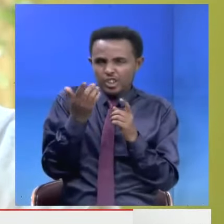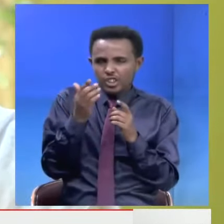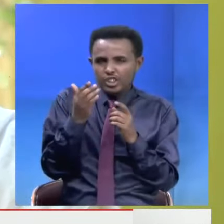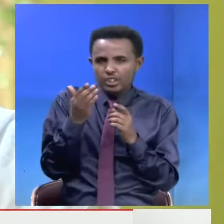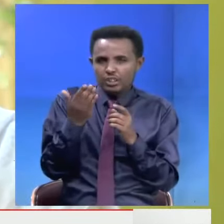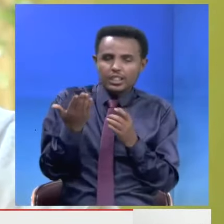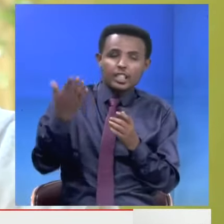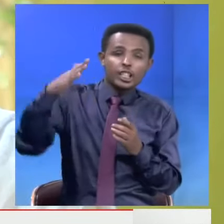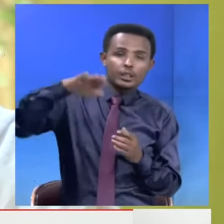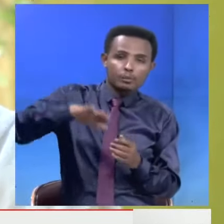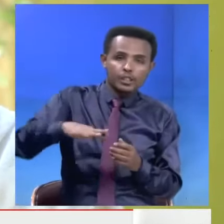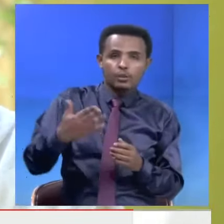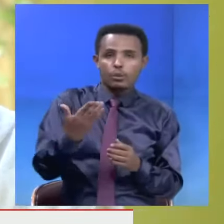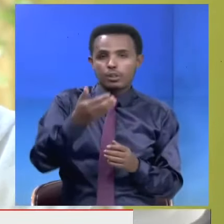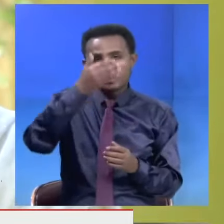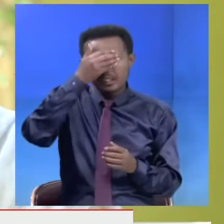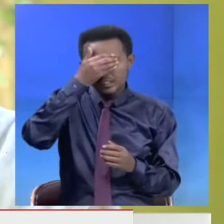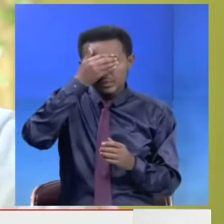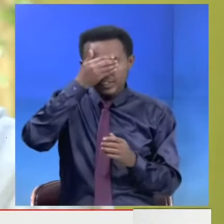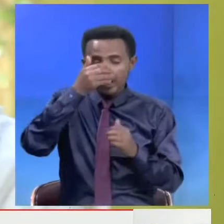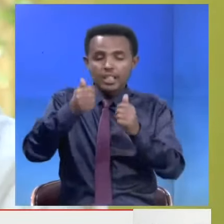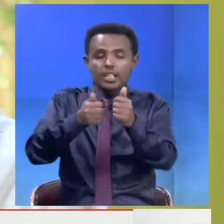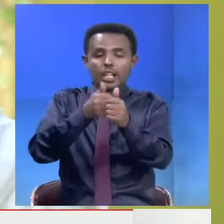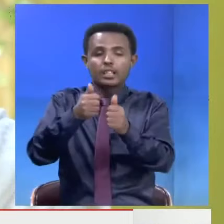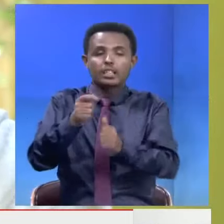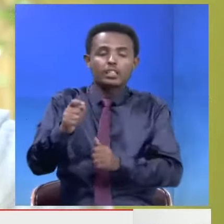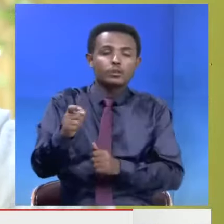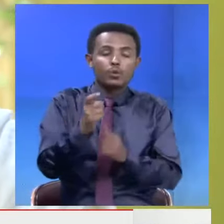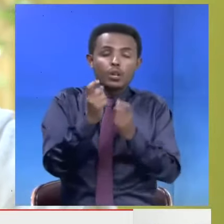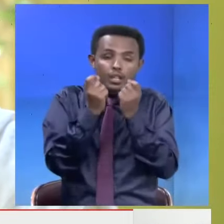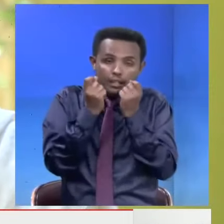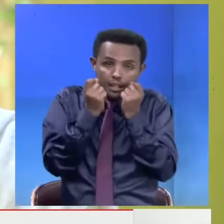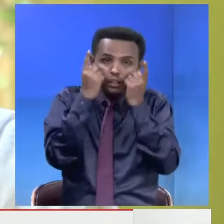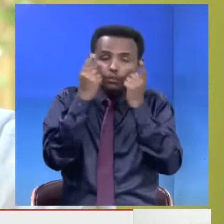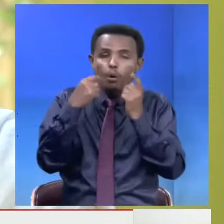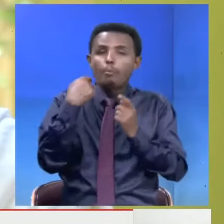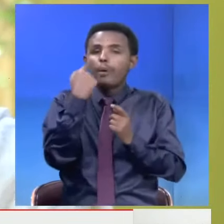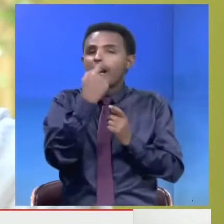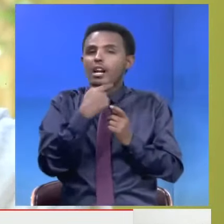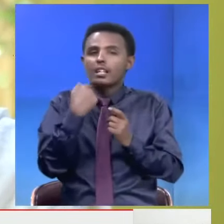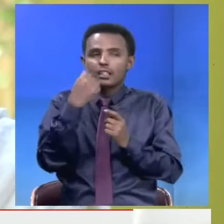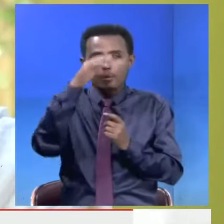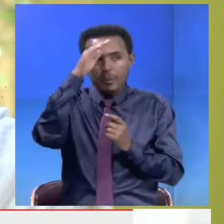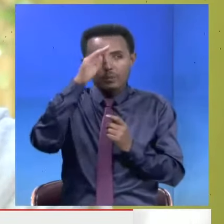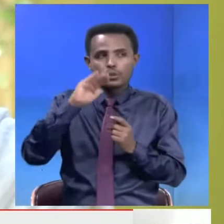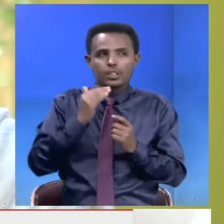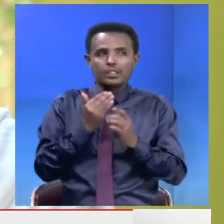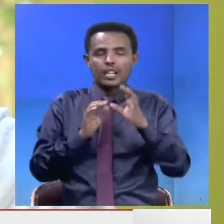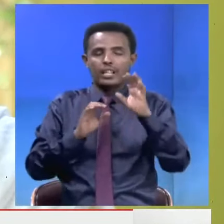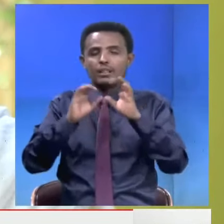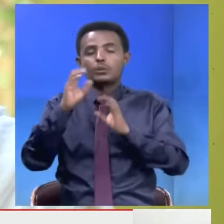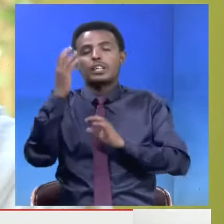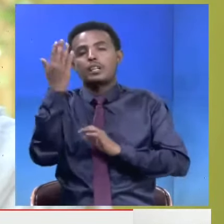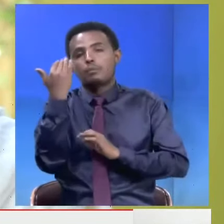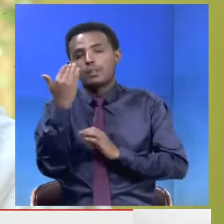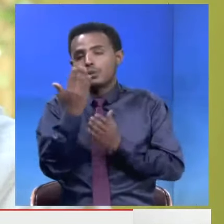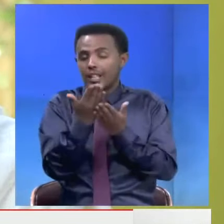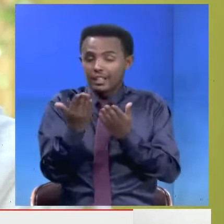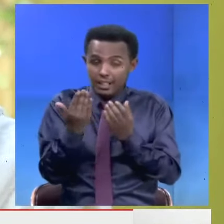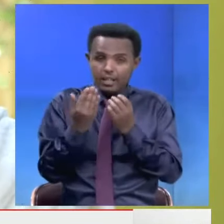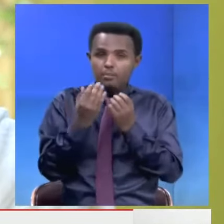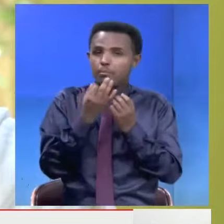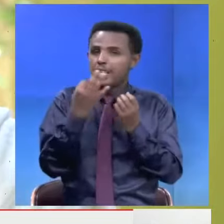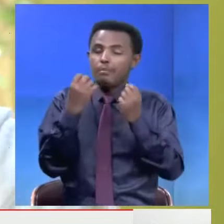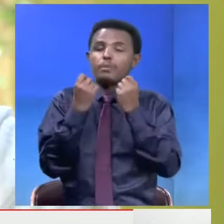የሆነ ርዕዮት እየተከተልን ስለሆነ ነቅቶ ማንነታችንን አባቶቻችን ሲያደርጉት የነበረውን ነገር በደንብ